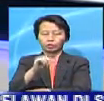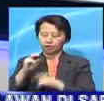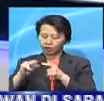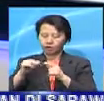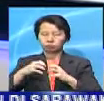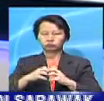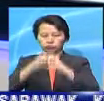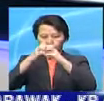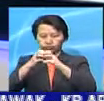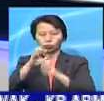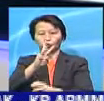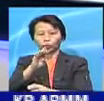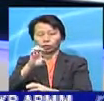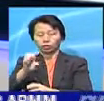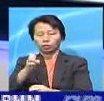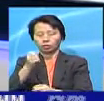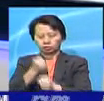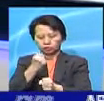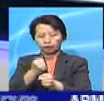portal pekerjaan pertama dalam talian.